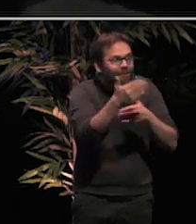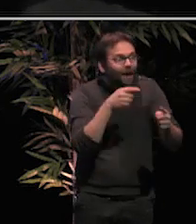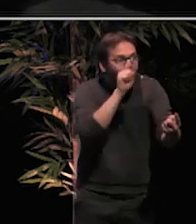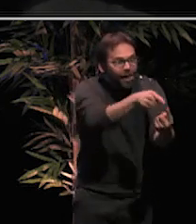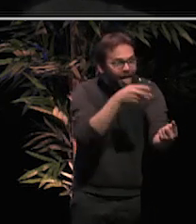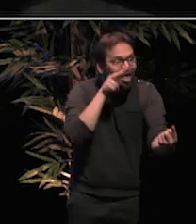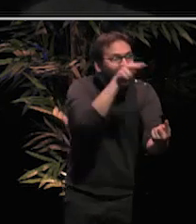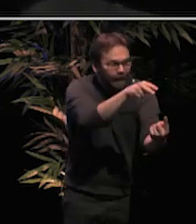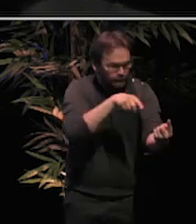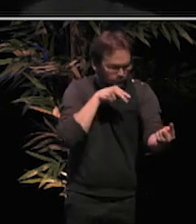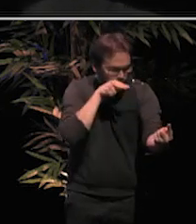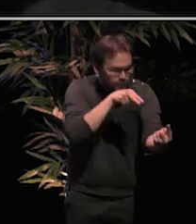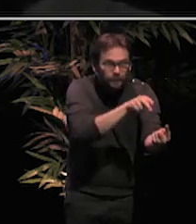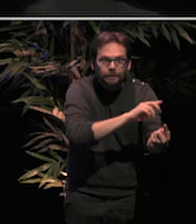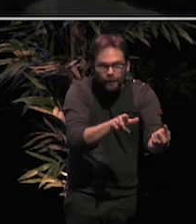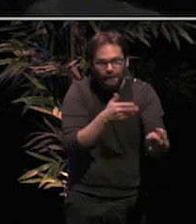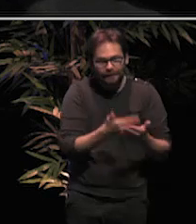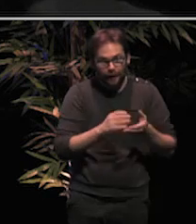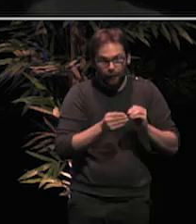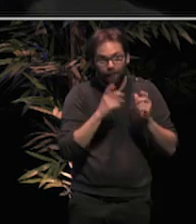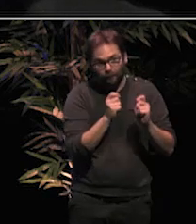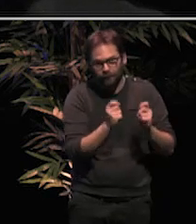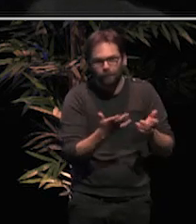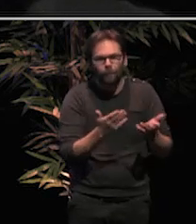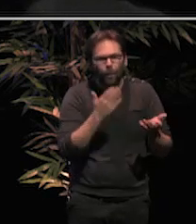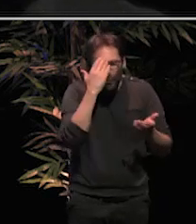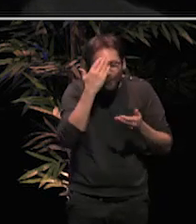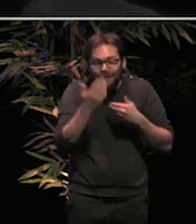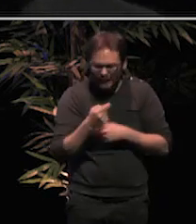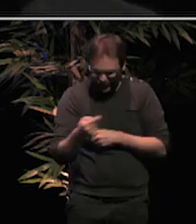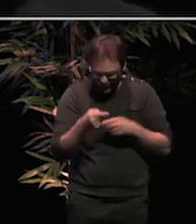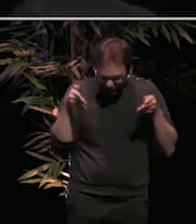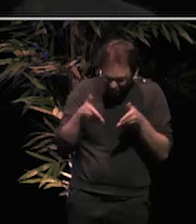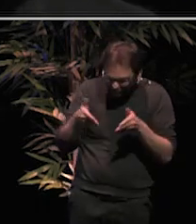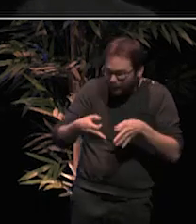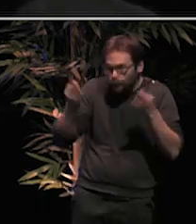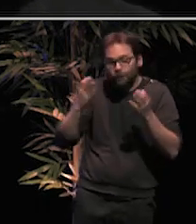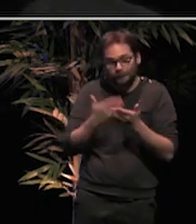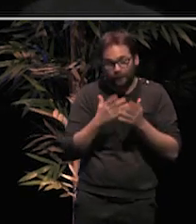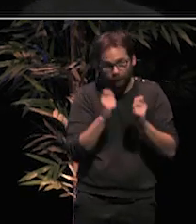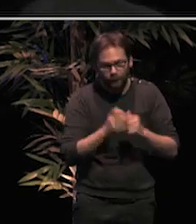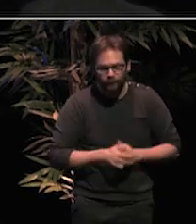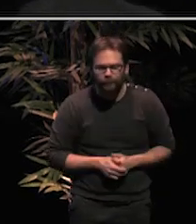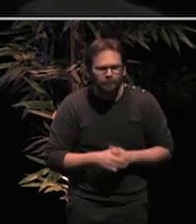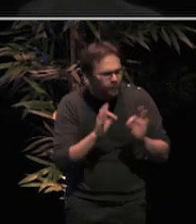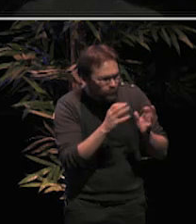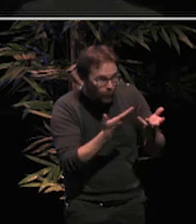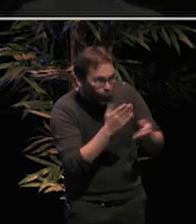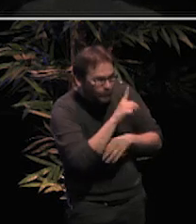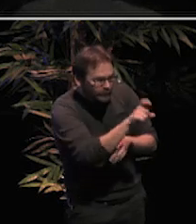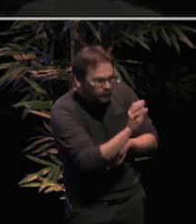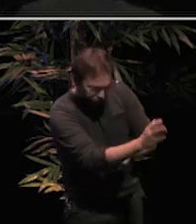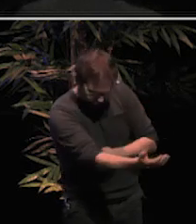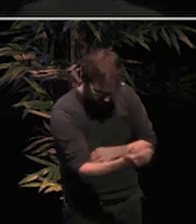sur peut-être ce qui s'est passé. Parce que des fois aussi, on a tendance un peu à ruminer quand ça ne se passe pas comme on veut. Alors moi, ça m'amène une autre question. C'est